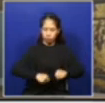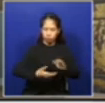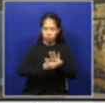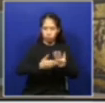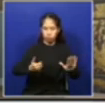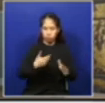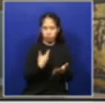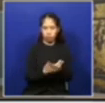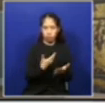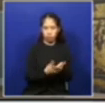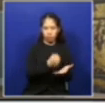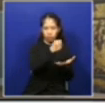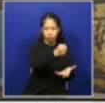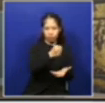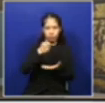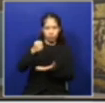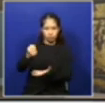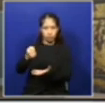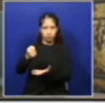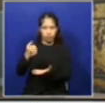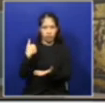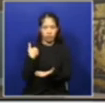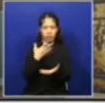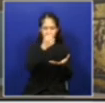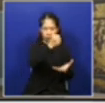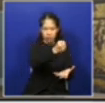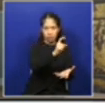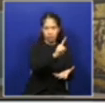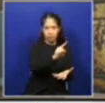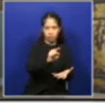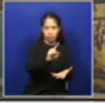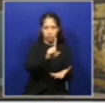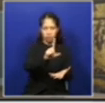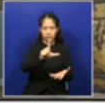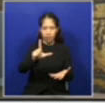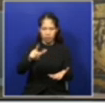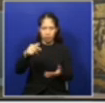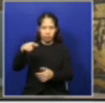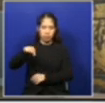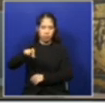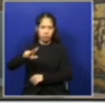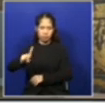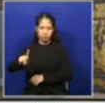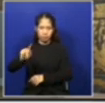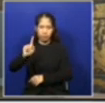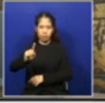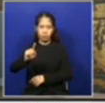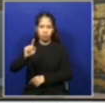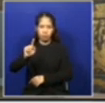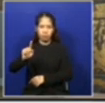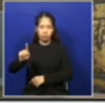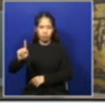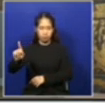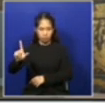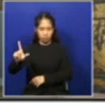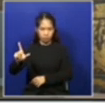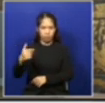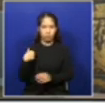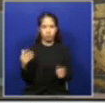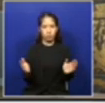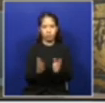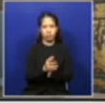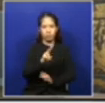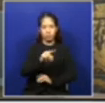ก้อนเงินค้างท่อ 1.1 ล้านล้านพรก.อีก1ล้านล้านรวมเป็น 2.1 ล้านล้